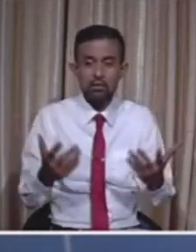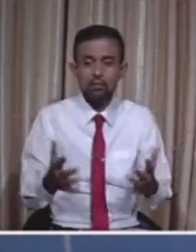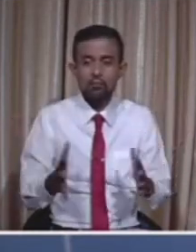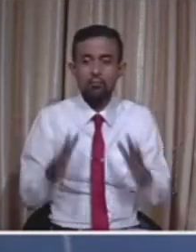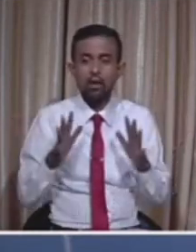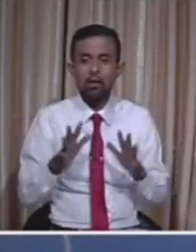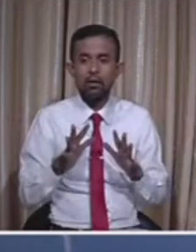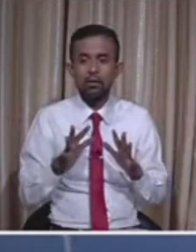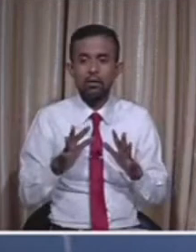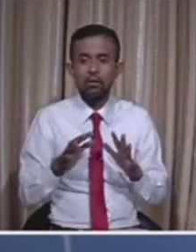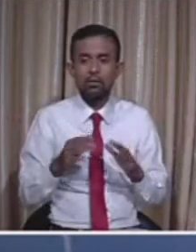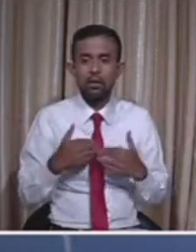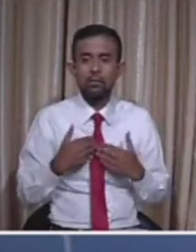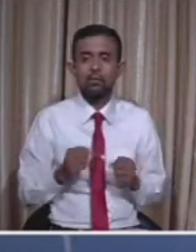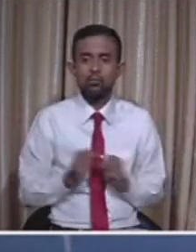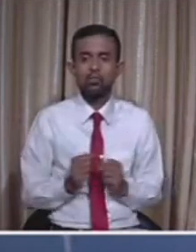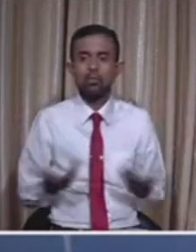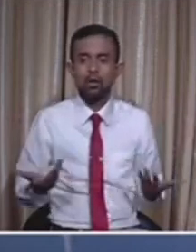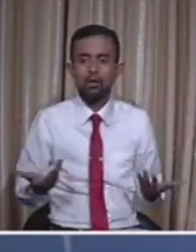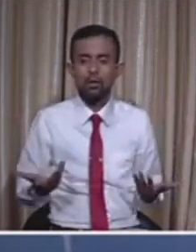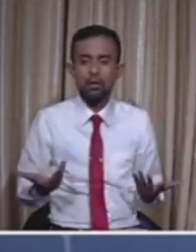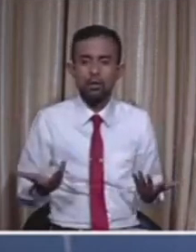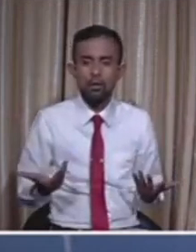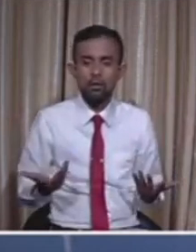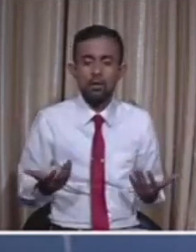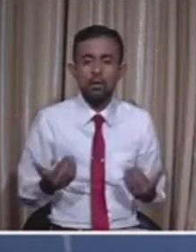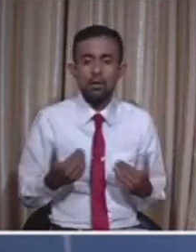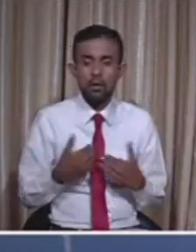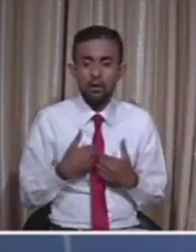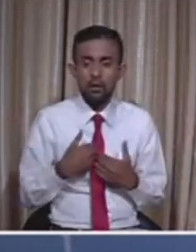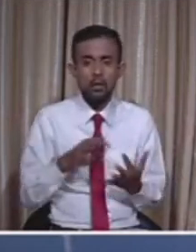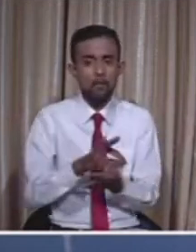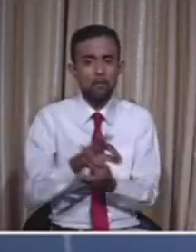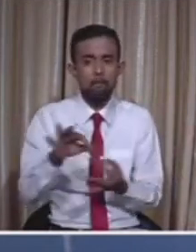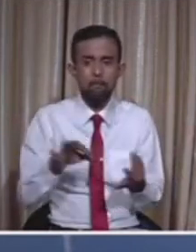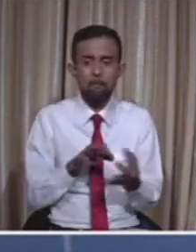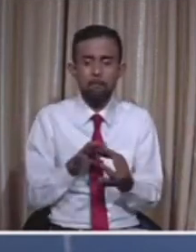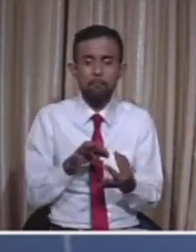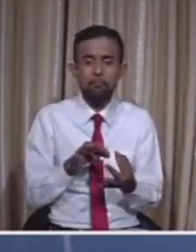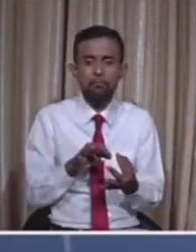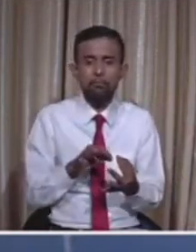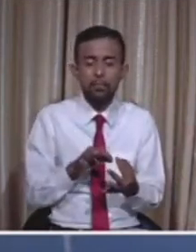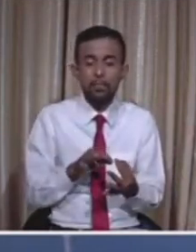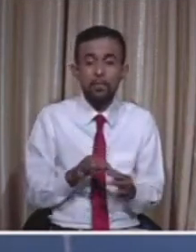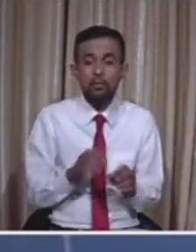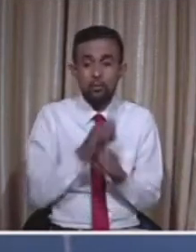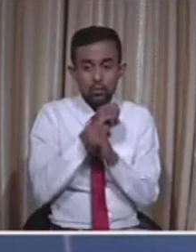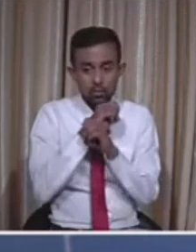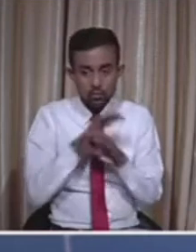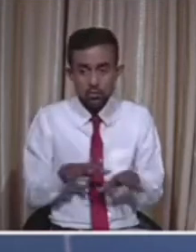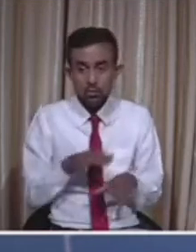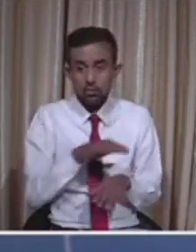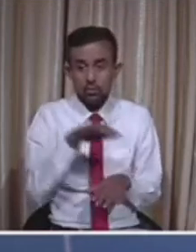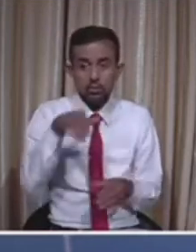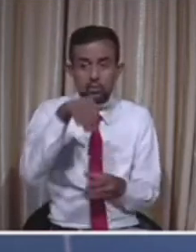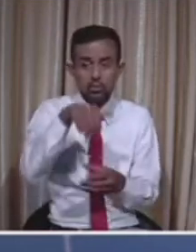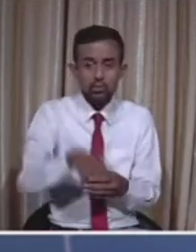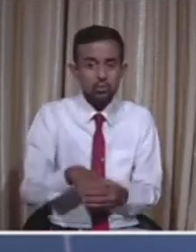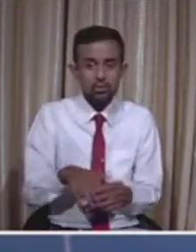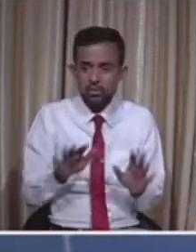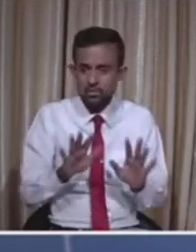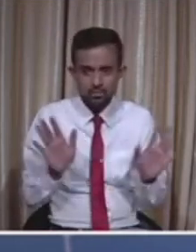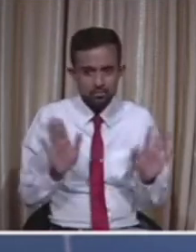කතාවක්. එහෙනම් මේක ඇතුළේ අපිට මොකක් කරන්න බෑනි. ඒක නිසා මම හිතනවා මේ ප්‍රජාතන්ත්‍රවාදියත් ශිෂ්ට සම්පන්න සමාජයක් ඇතුළේ ඒක එහෙම වෙන්න